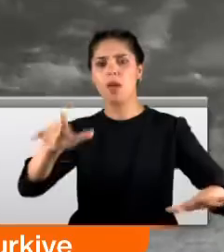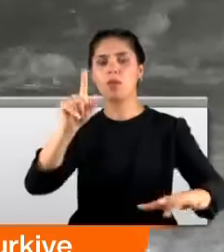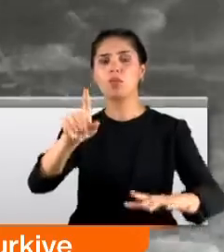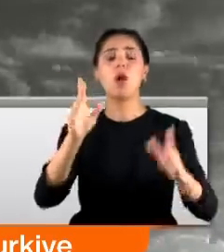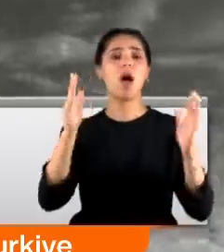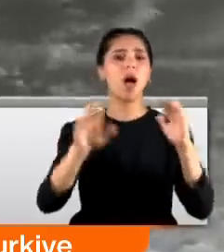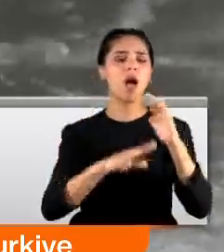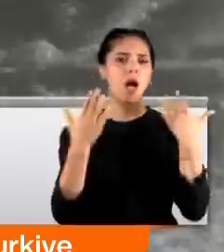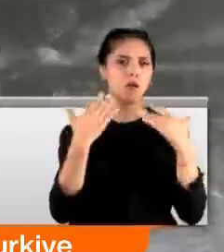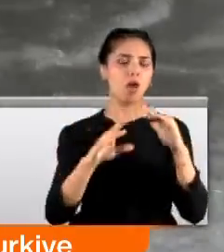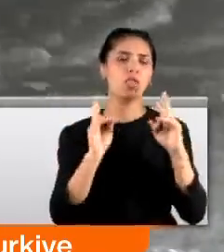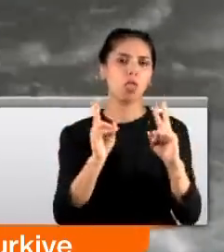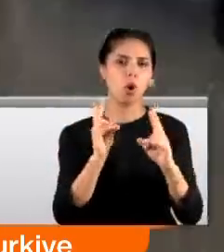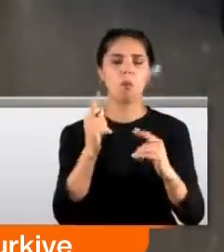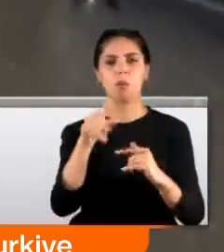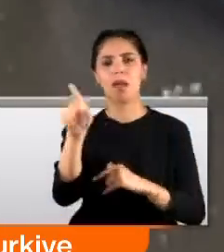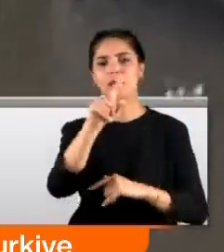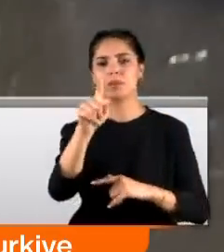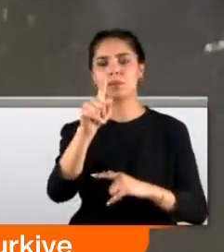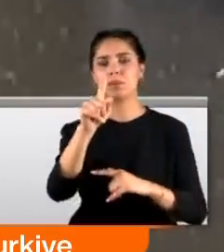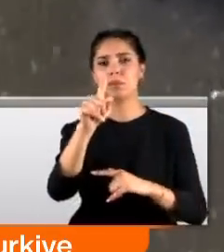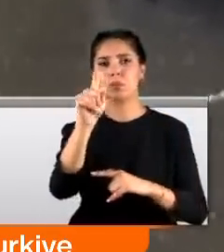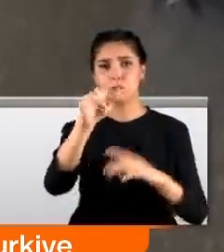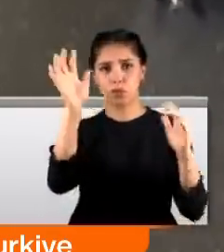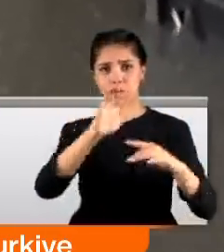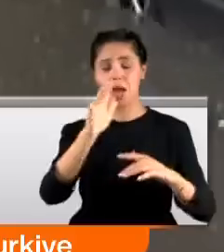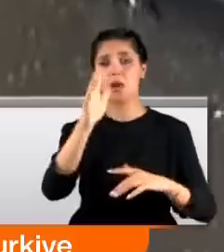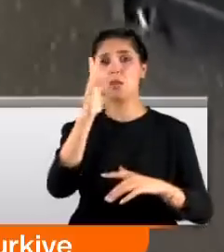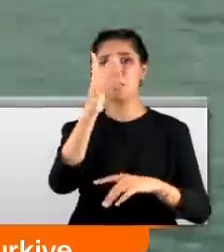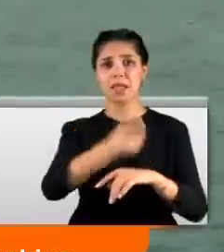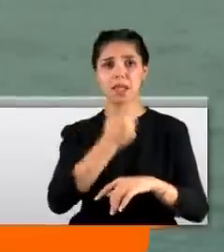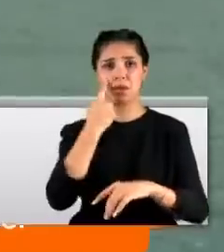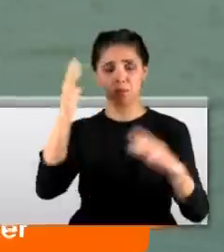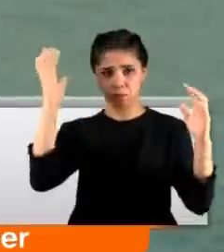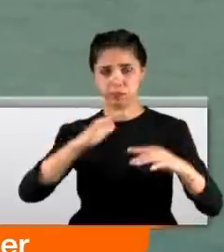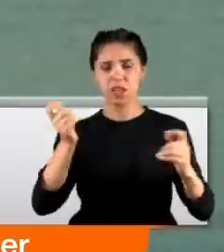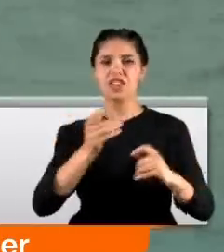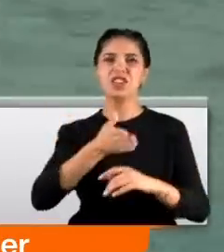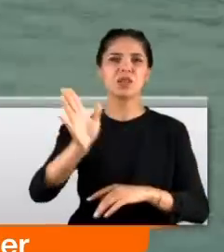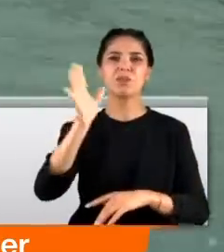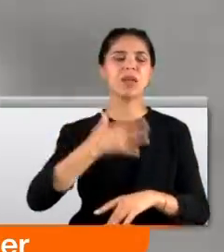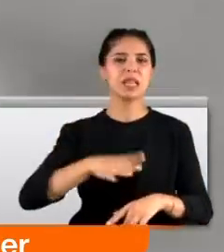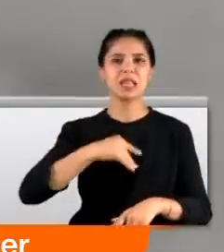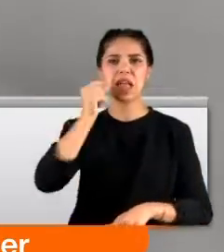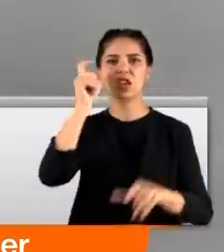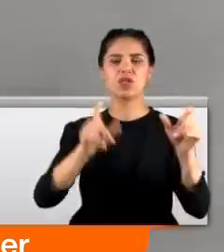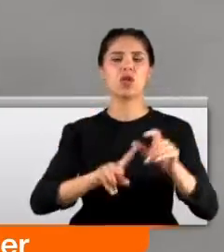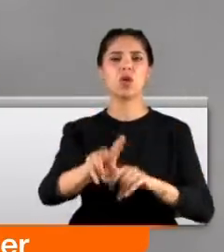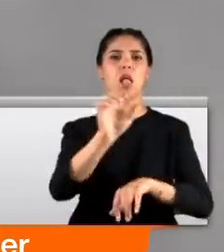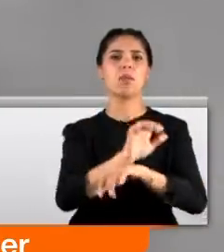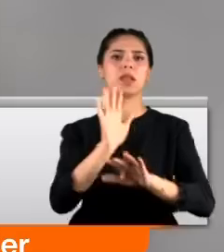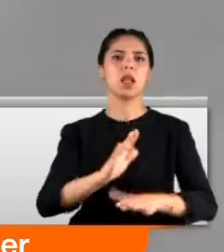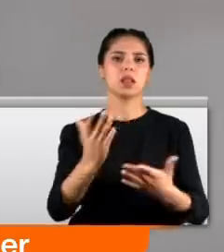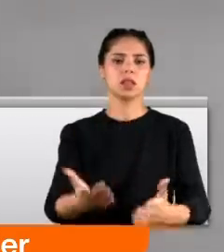normallerinde Aralık ayı boyunca düşecek yağış 5 saate sığınca işe gitmek için evlerinden çıkanlar yollarda mahsur kaldı. Maltepe